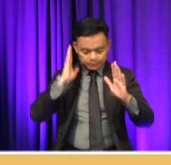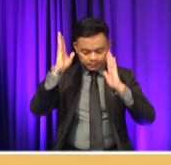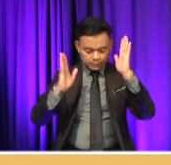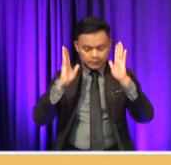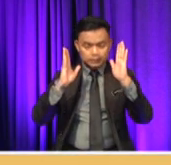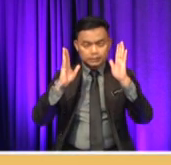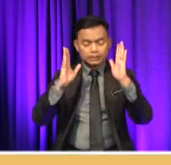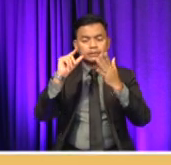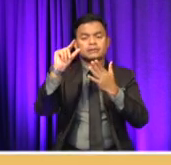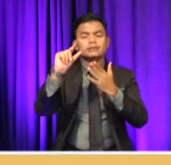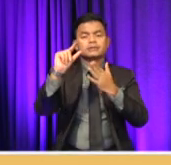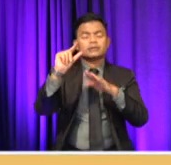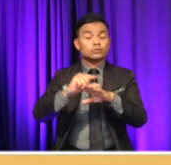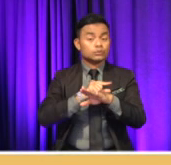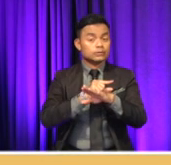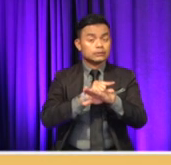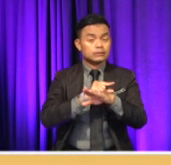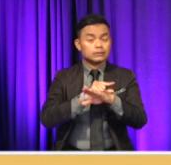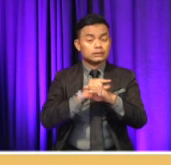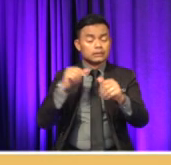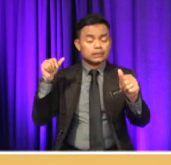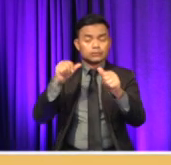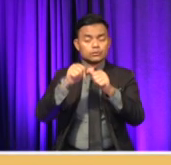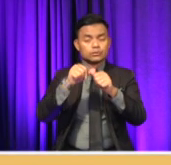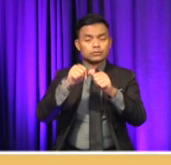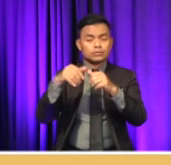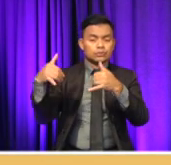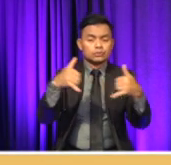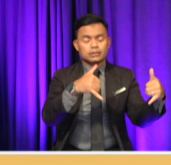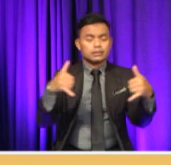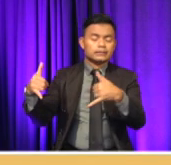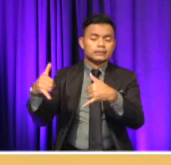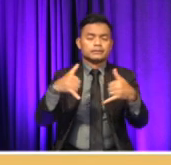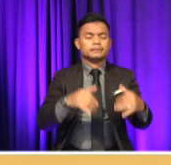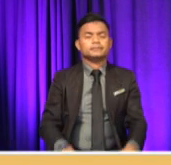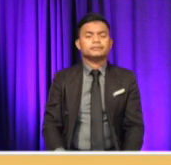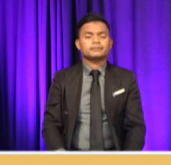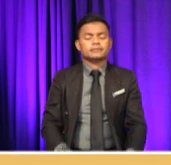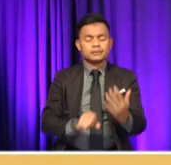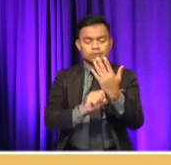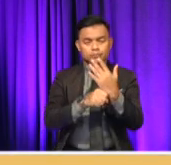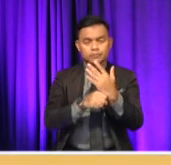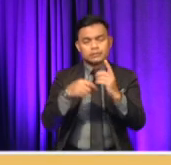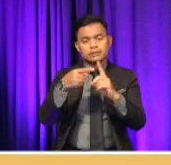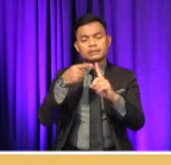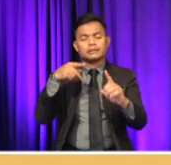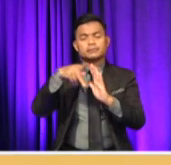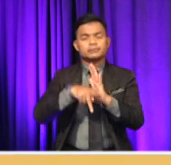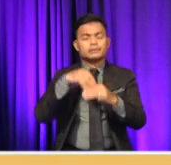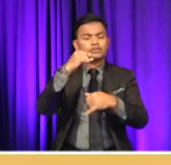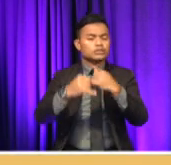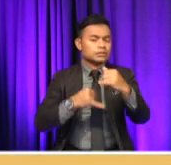ulang alik Oke sumber arus ulang Ali adalah daripada bencana harus yang menggunakan